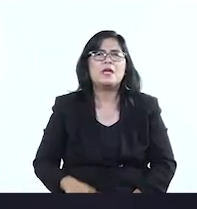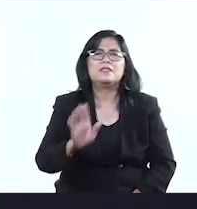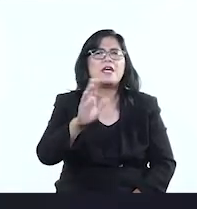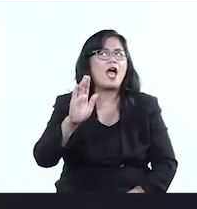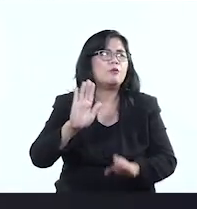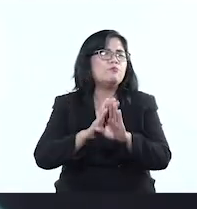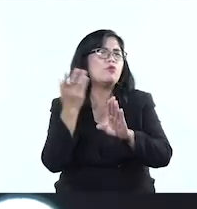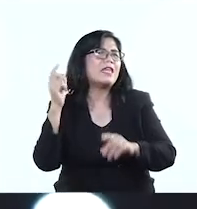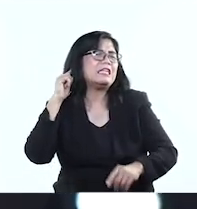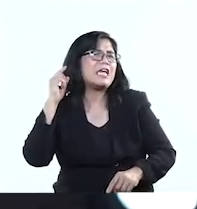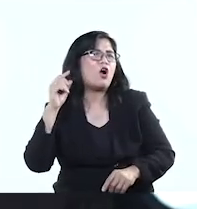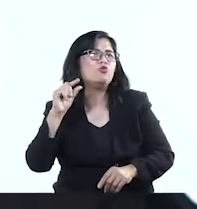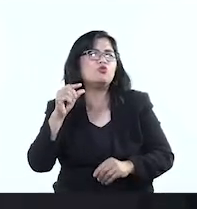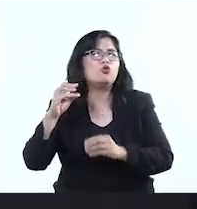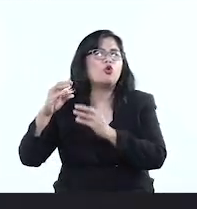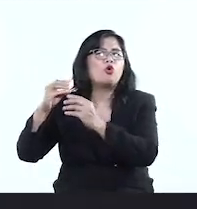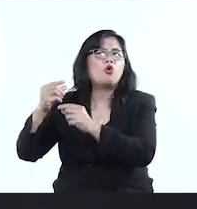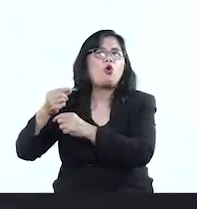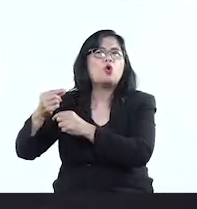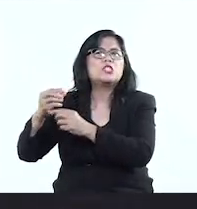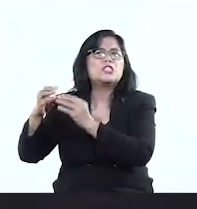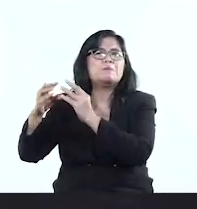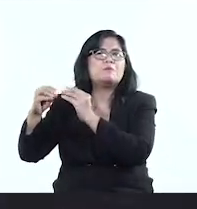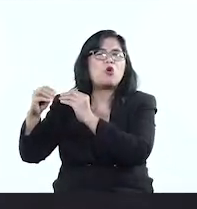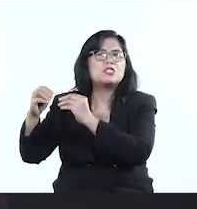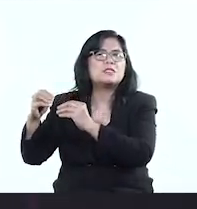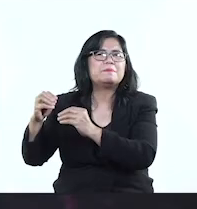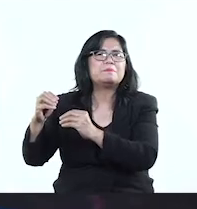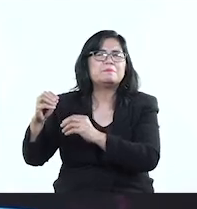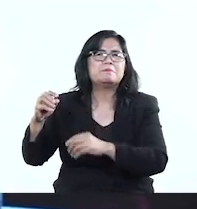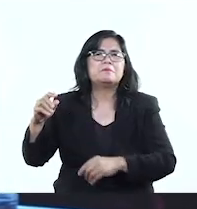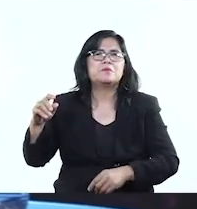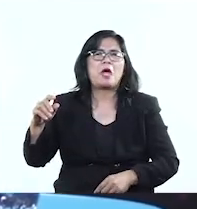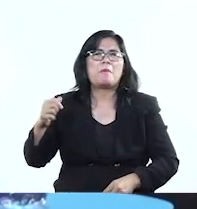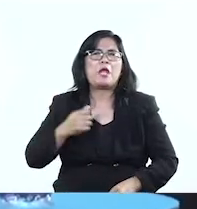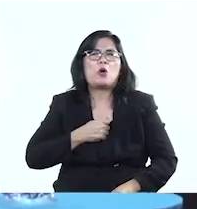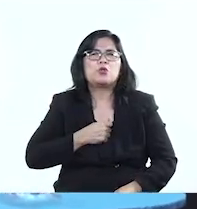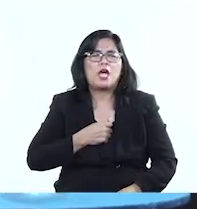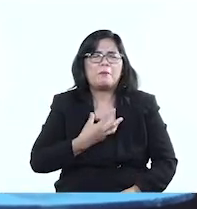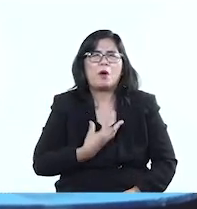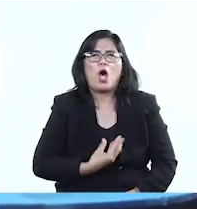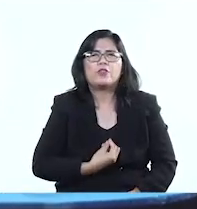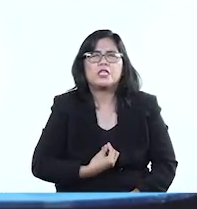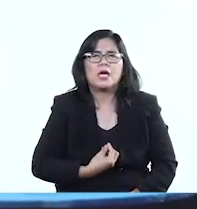kita untuk gosip Hai jangan buka telinga kita untuk hal-hal yang menakutkan dan mengkhawatirkan